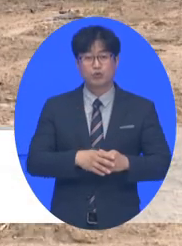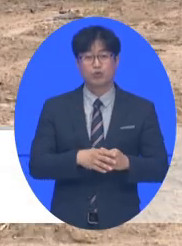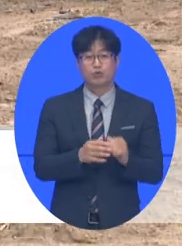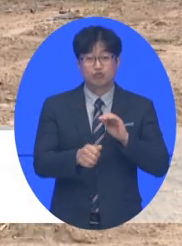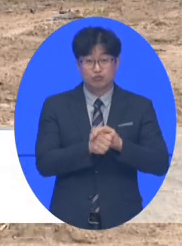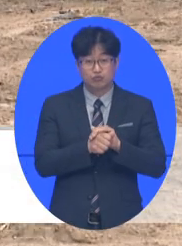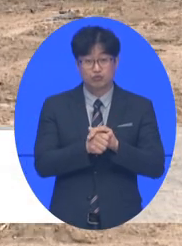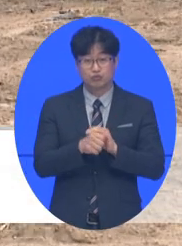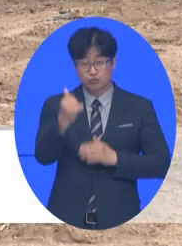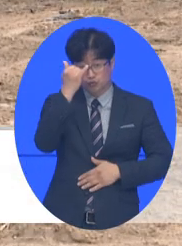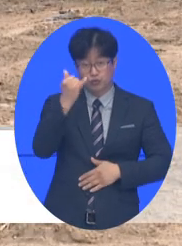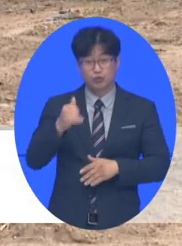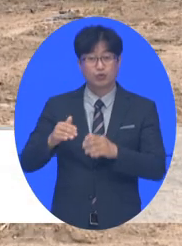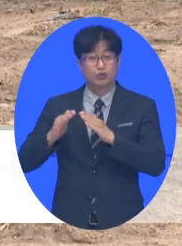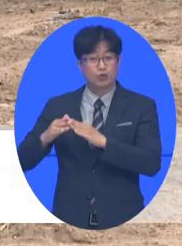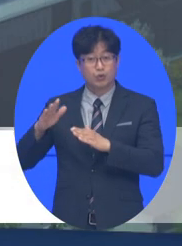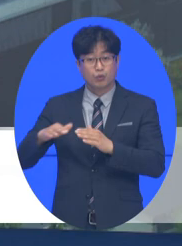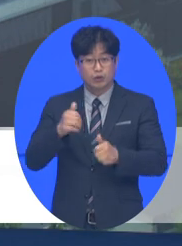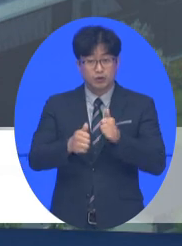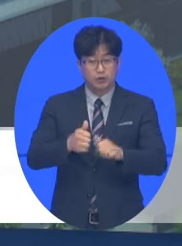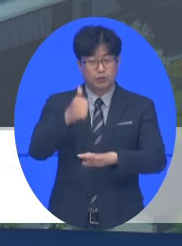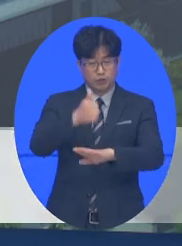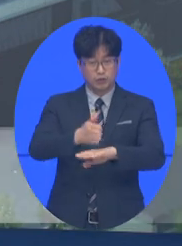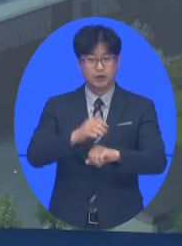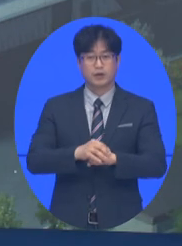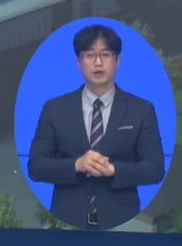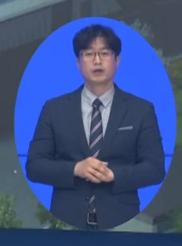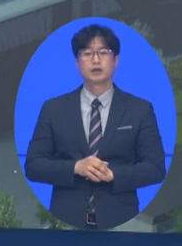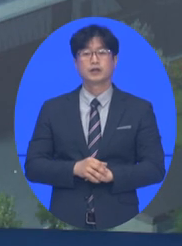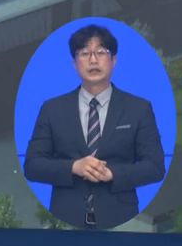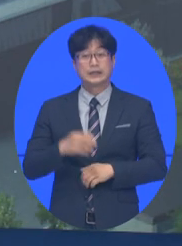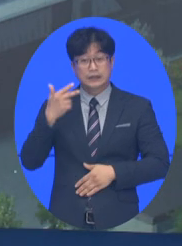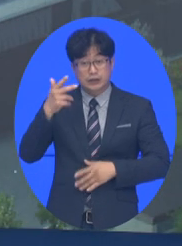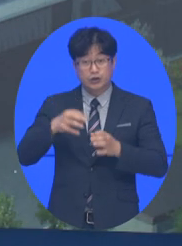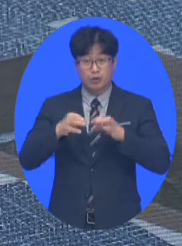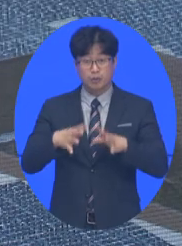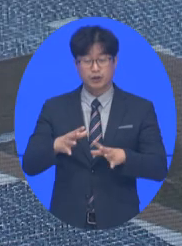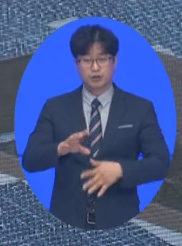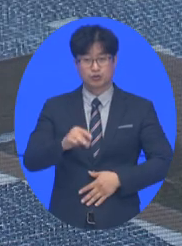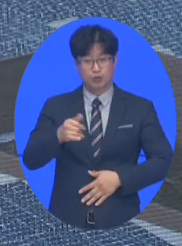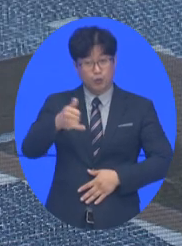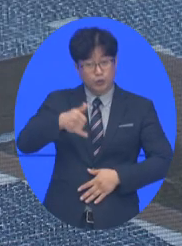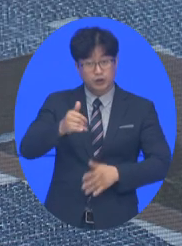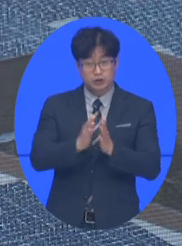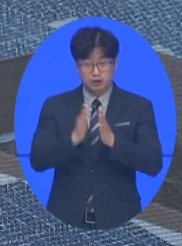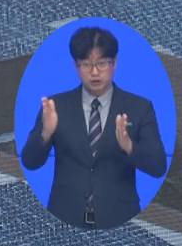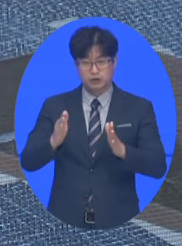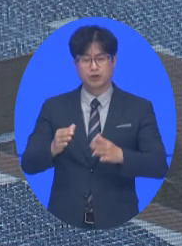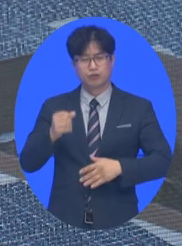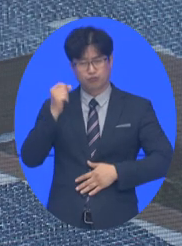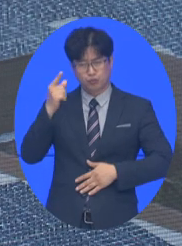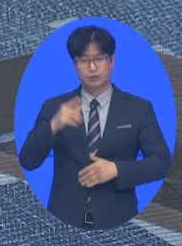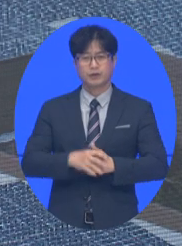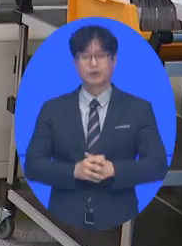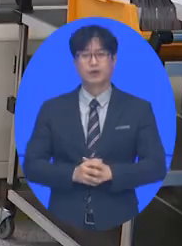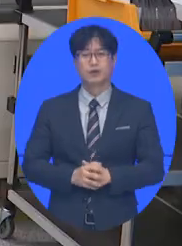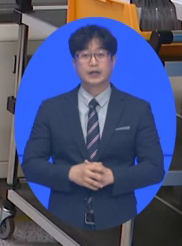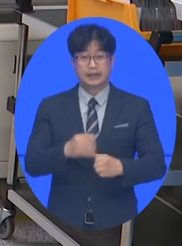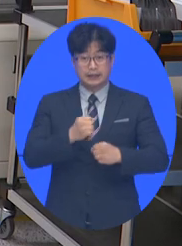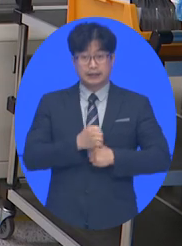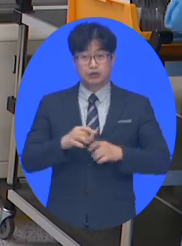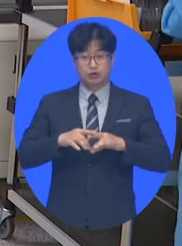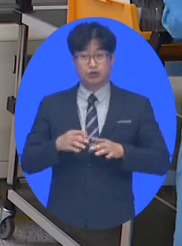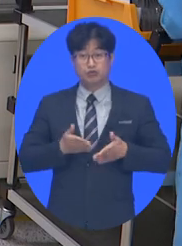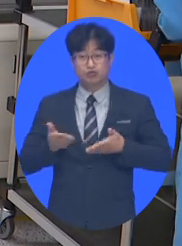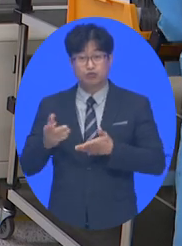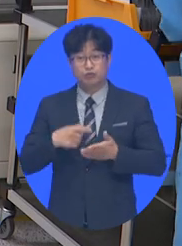끝에 성공했습니다. 특히 지난 2월 투자 협약을 체결한 후 불과 7개월 만에 첫 삽을 뜬 것도 눈여겨볼 만합니다.